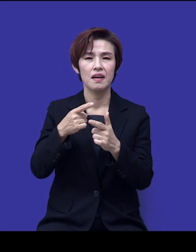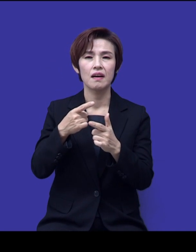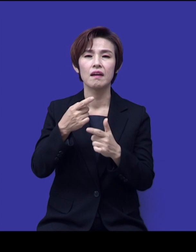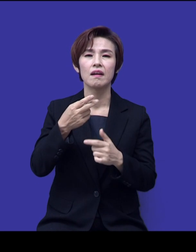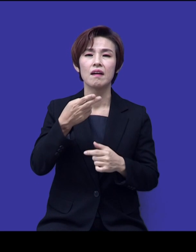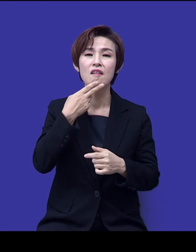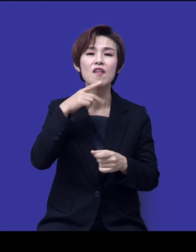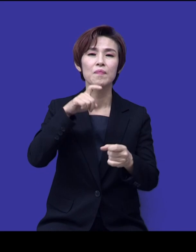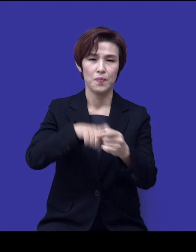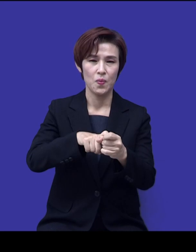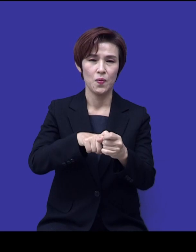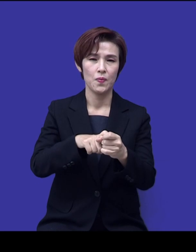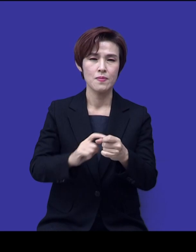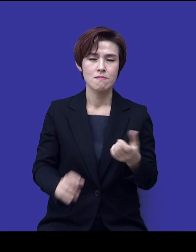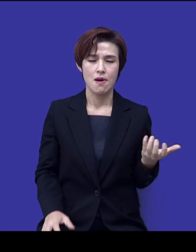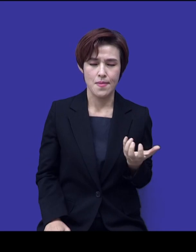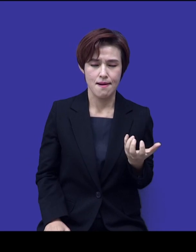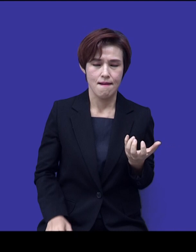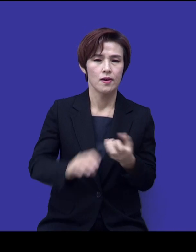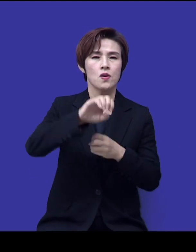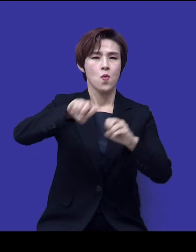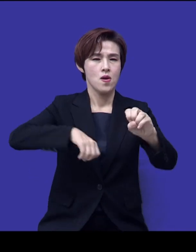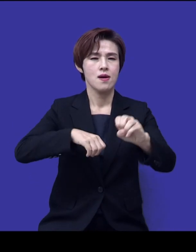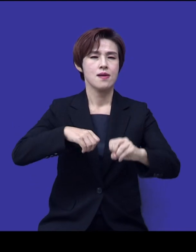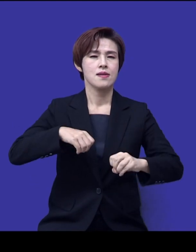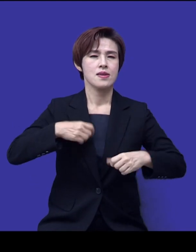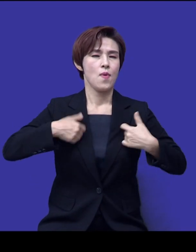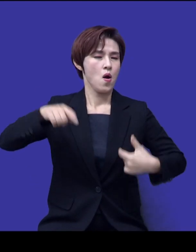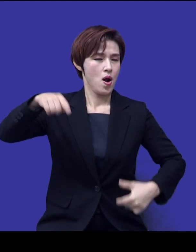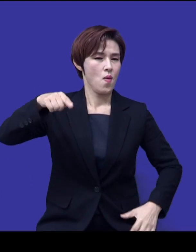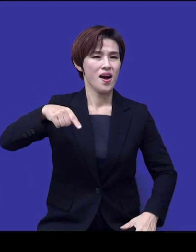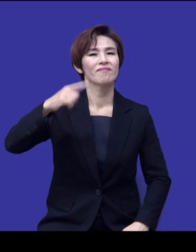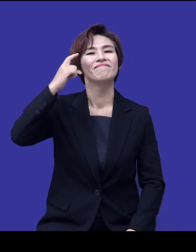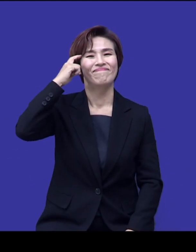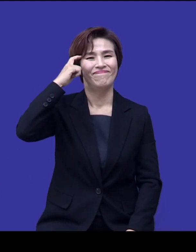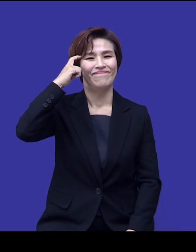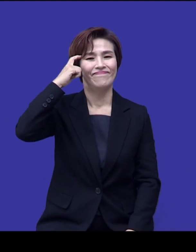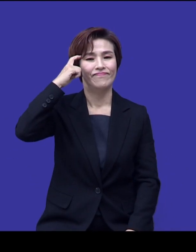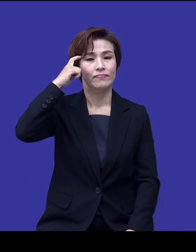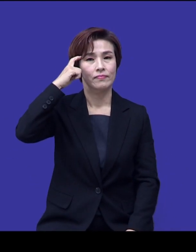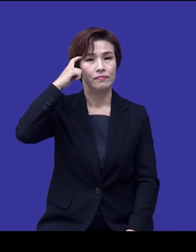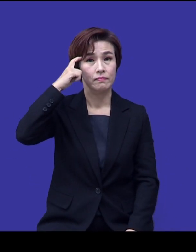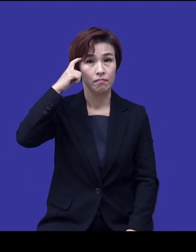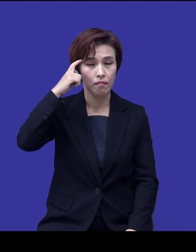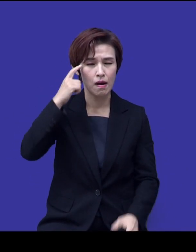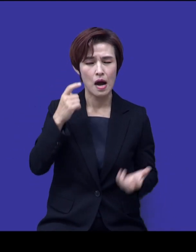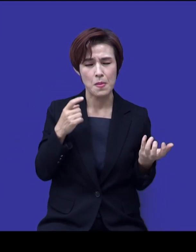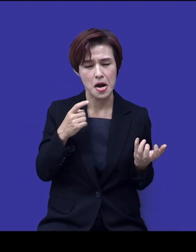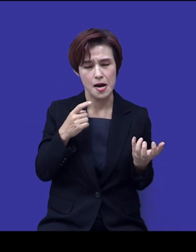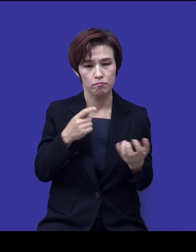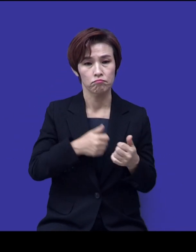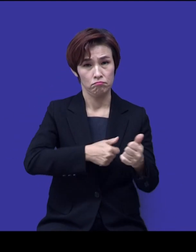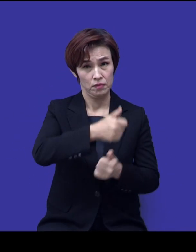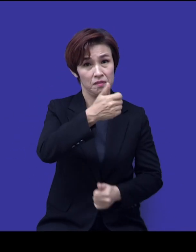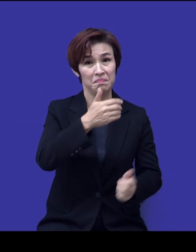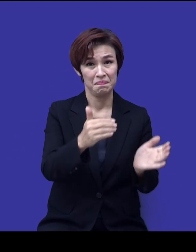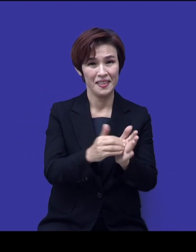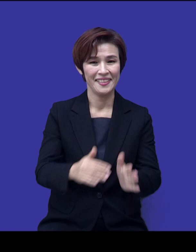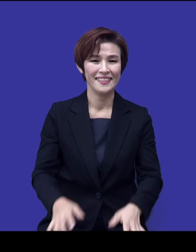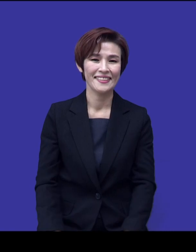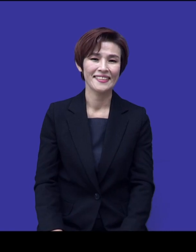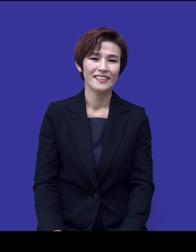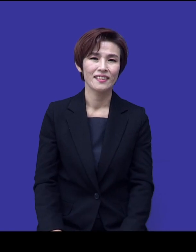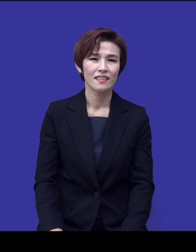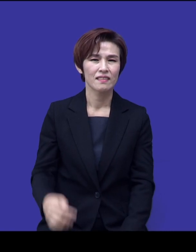했어요. 네. 그래서 아프면 막 기뻐해서, 아, 좀 있으면 좋을 일이 생긴가 보다. 네. 그러니까 좀 이겨낼 수 있겠더라고요. 예. 그럼 그때 이제